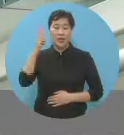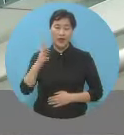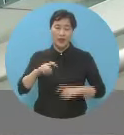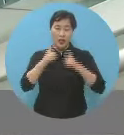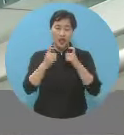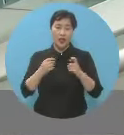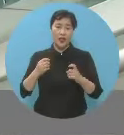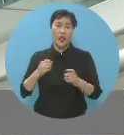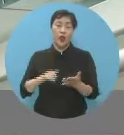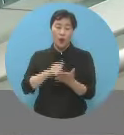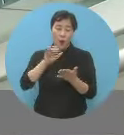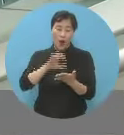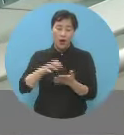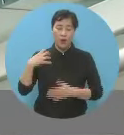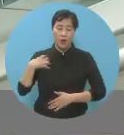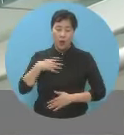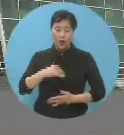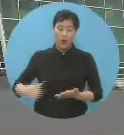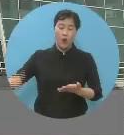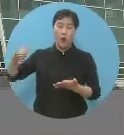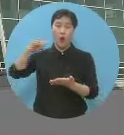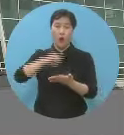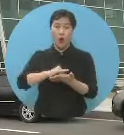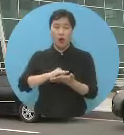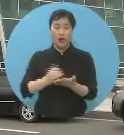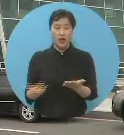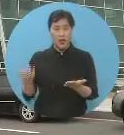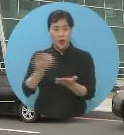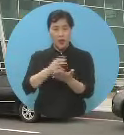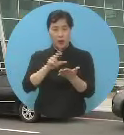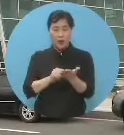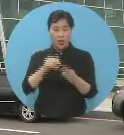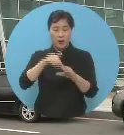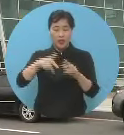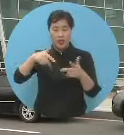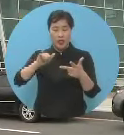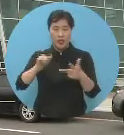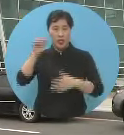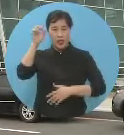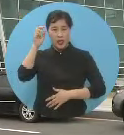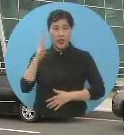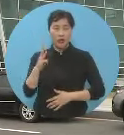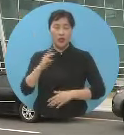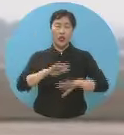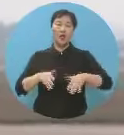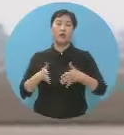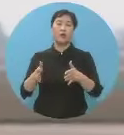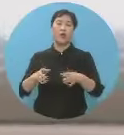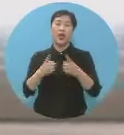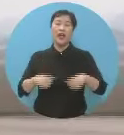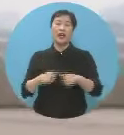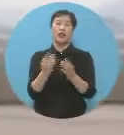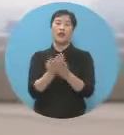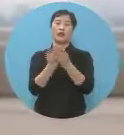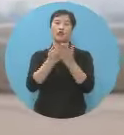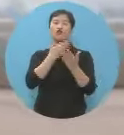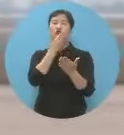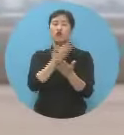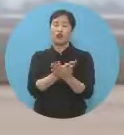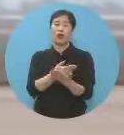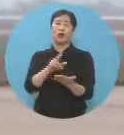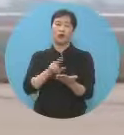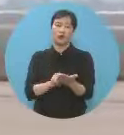광주 민간공항의 무안국제공항 이전 문제가 민선 7기 광주시와 전라남도의 상생협력 핵심 과제로